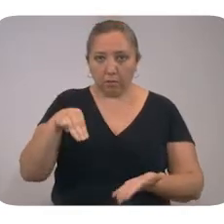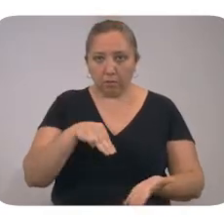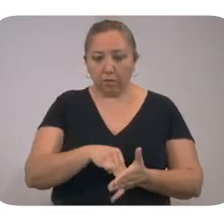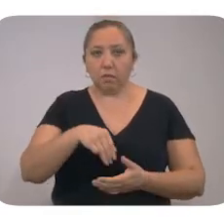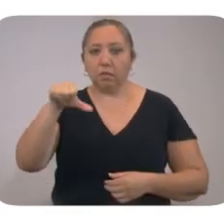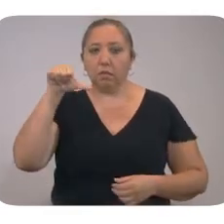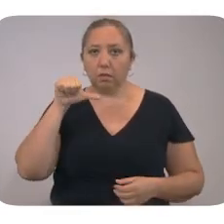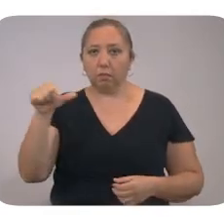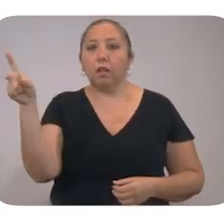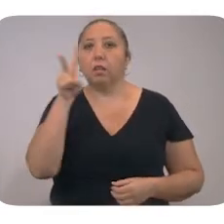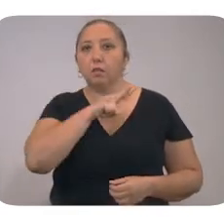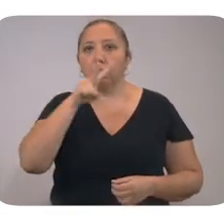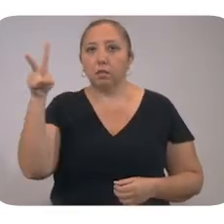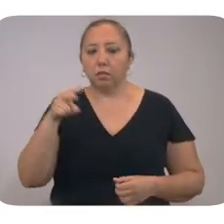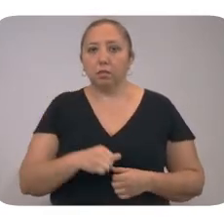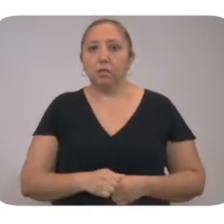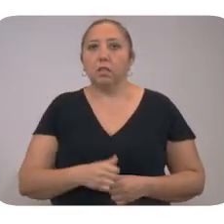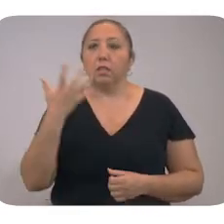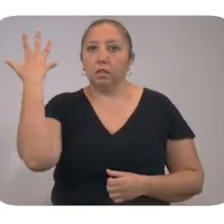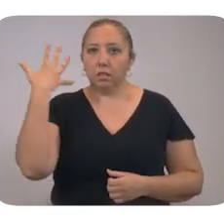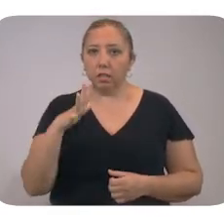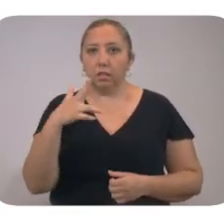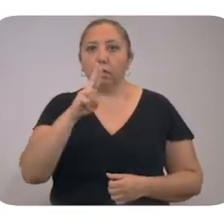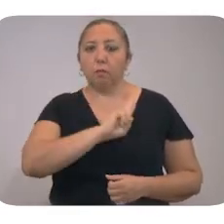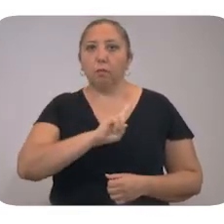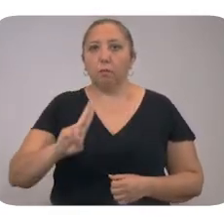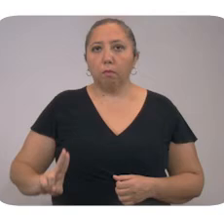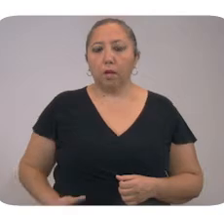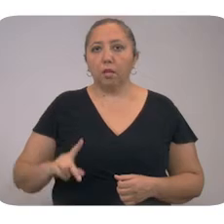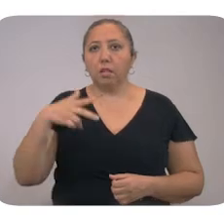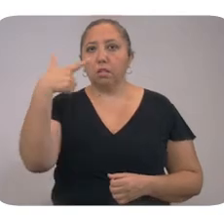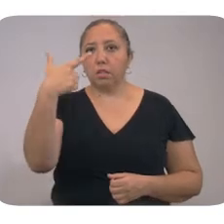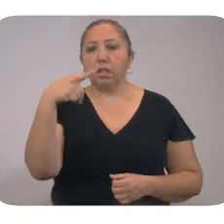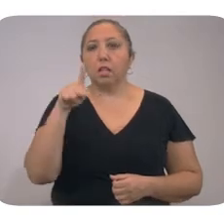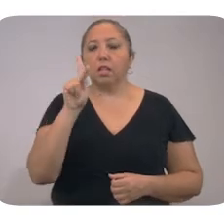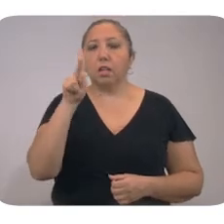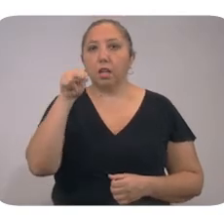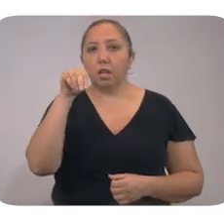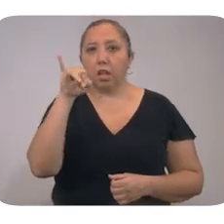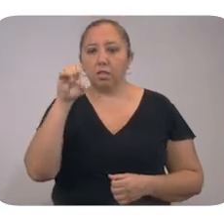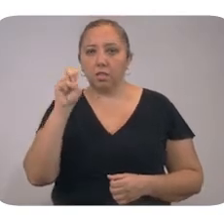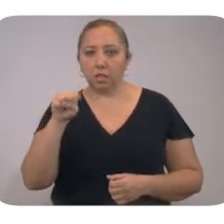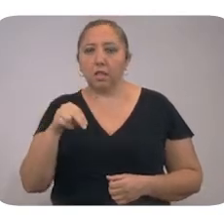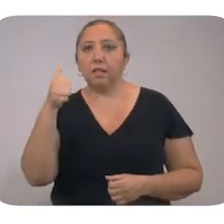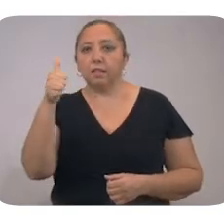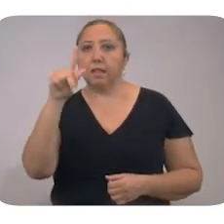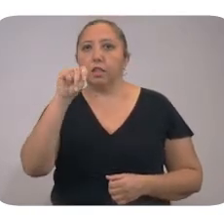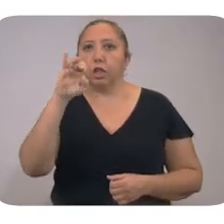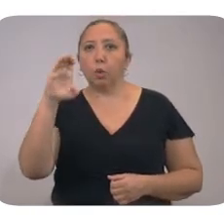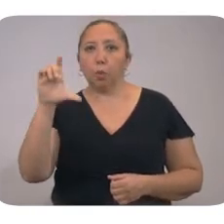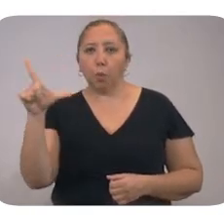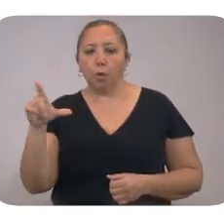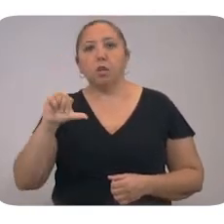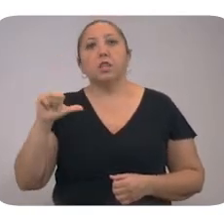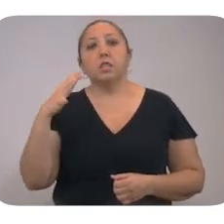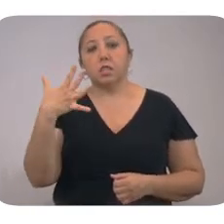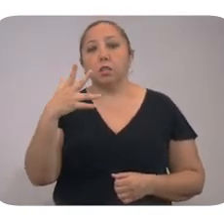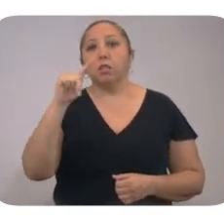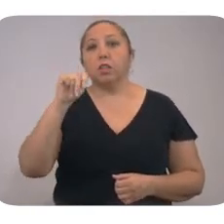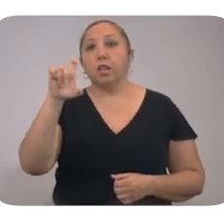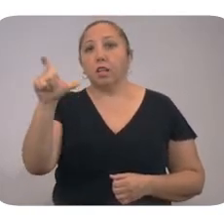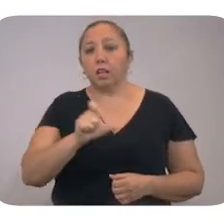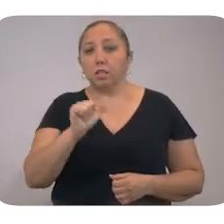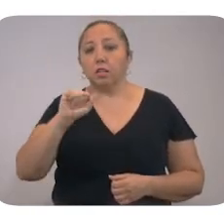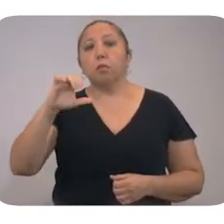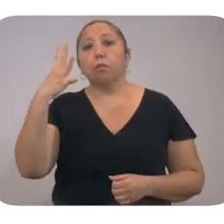Ostul Concal. Ostul Halacho. Ostul Junukma. Katul Isamal. Katul Mashkanu. Katul Musupip.